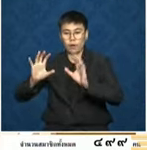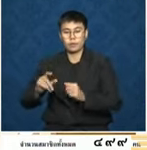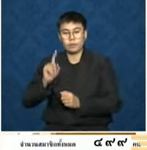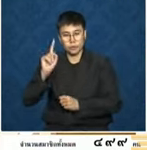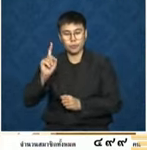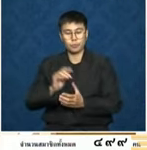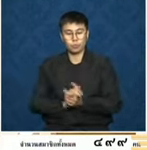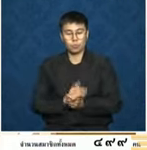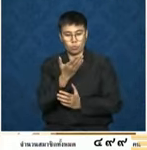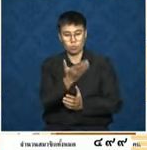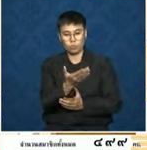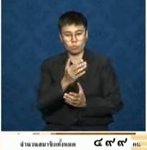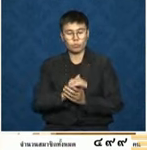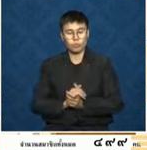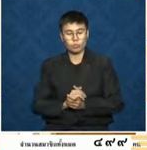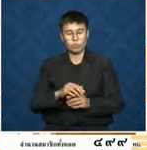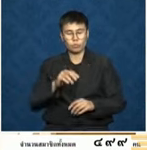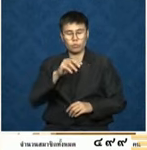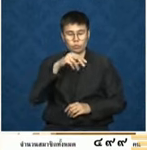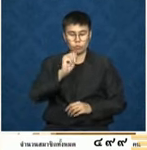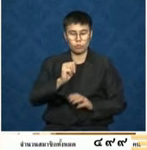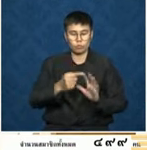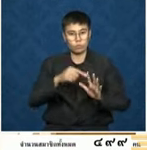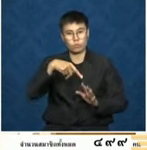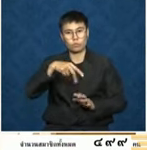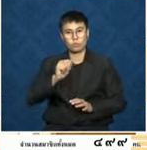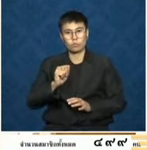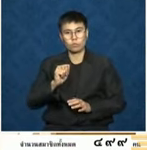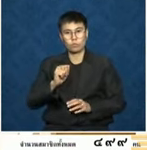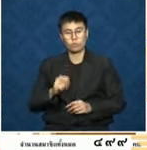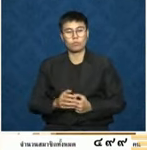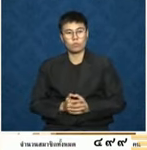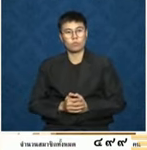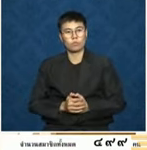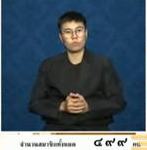ท่านมานพคีรีพวดลต่อด้วยท่านพันธินนุ่มเจิมครับ